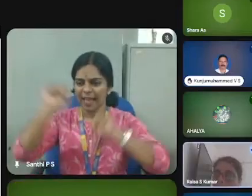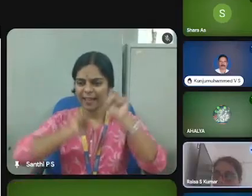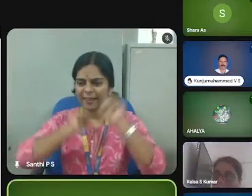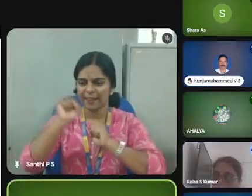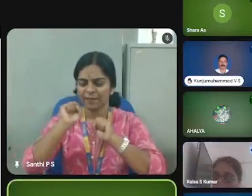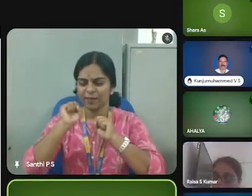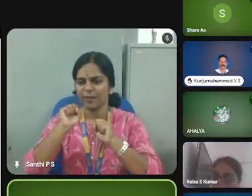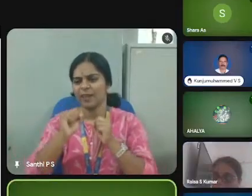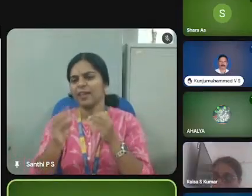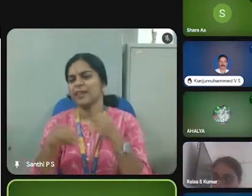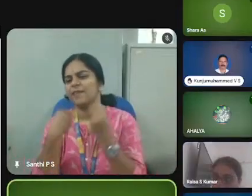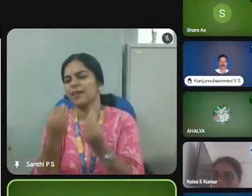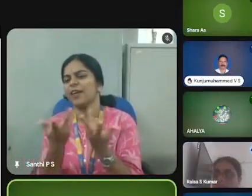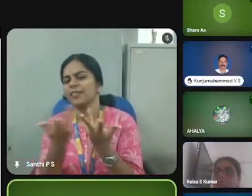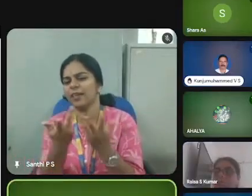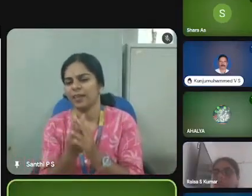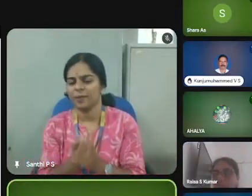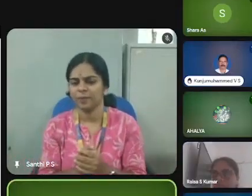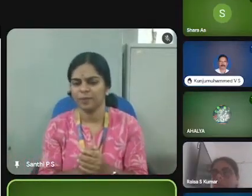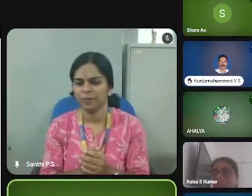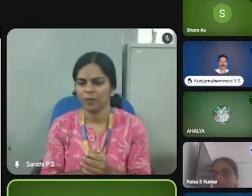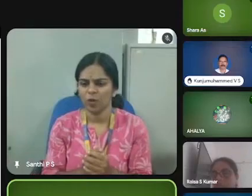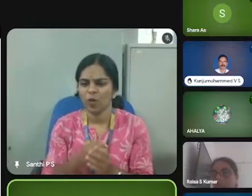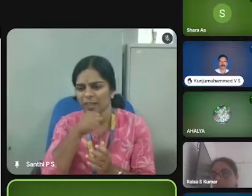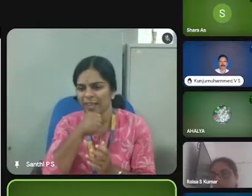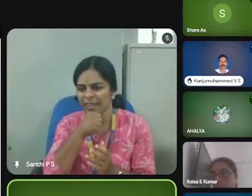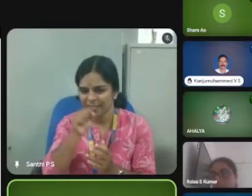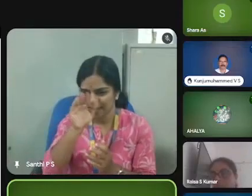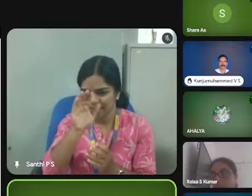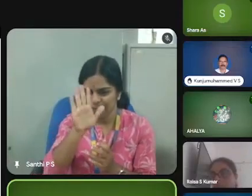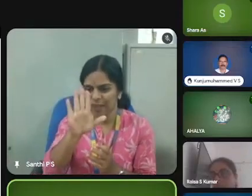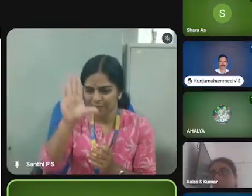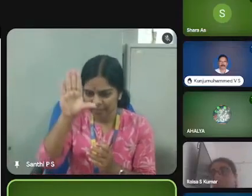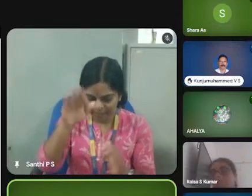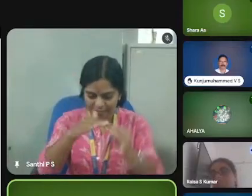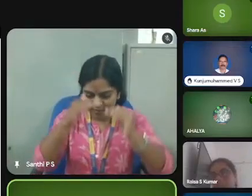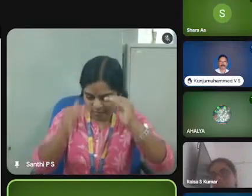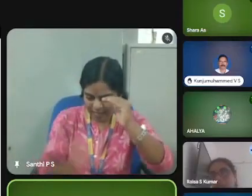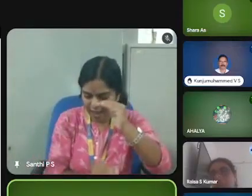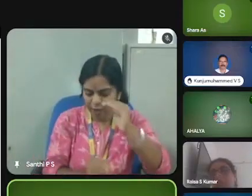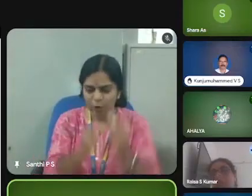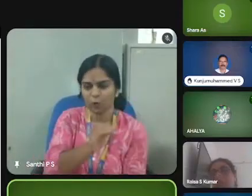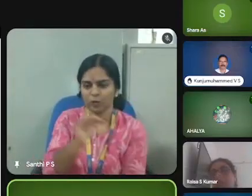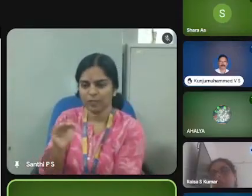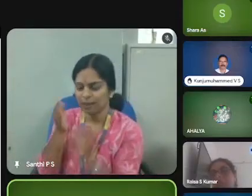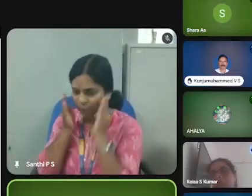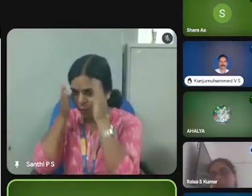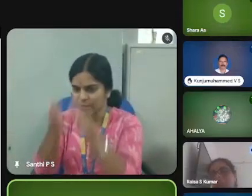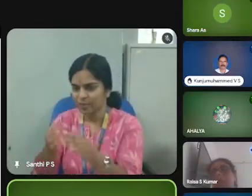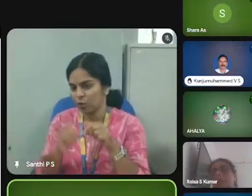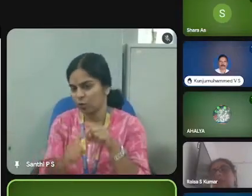ഇംപ്രൂവിംഗ് ആക്ടിവിറ്റീസ് എന്തൊക്കെയാണെന്നുള്ളതാണ്. ബിലോ 5 ഇയർ ഏജിലുള്ള കുഞ്ഞുങ്ങൾക്ക് വേണ്ടിയിട്ടാണ് ചോദ്യം